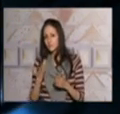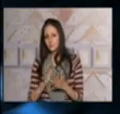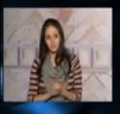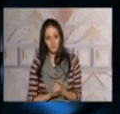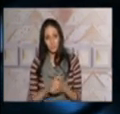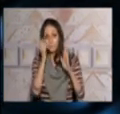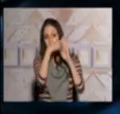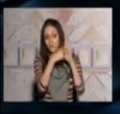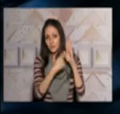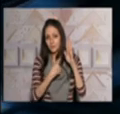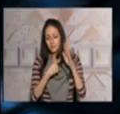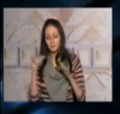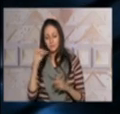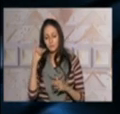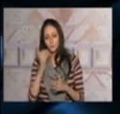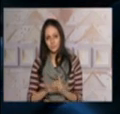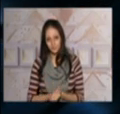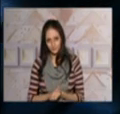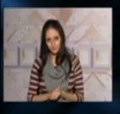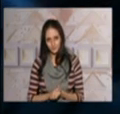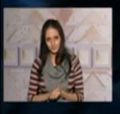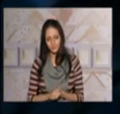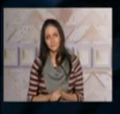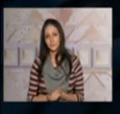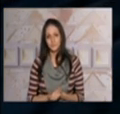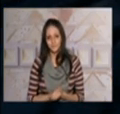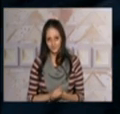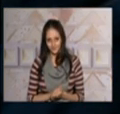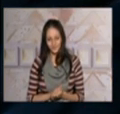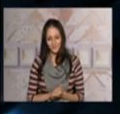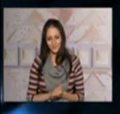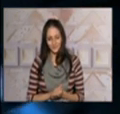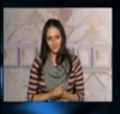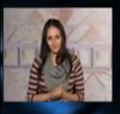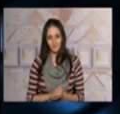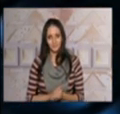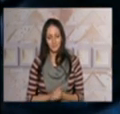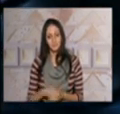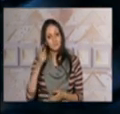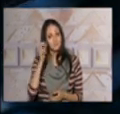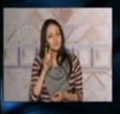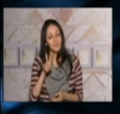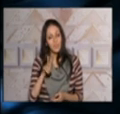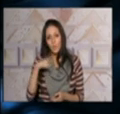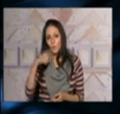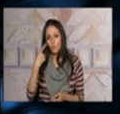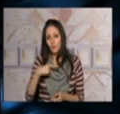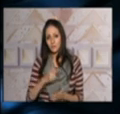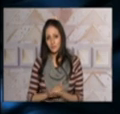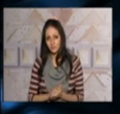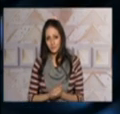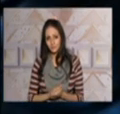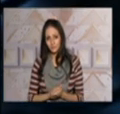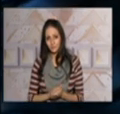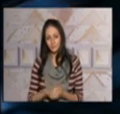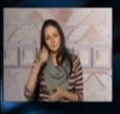التسجيل، اللي لسه ما سجلش ليه لغاية دلوقتي متأخر؟ يعني خليني اقول لحضرتك ان كالعاده الناس دايما بتيجي في